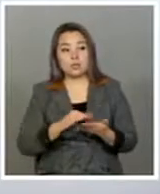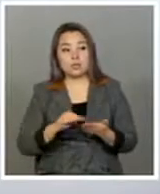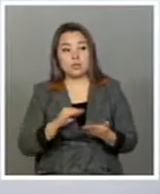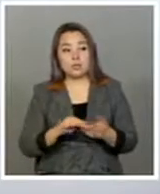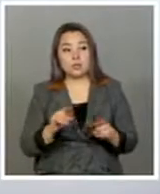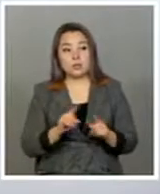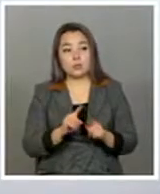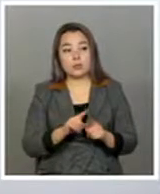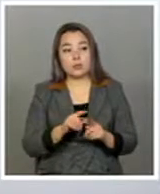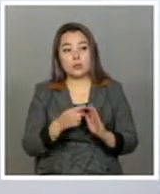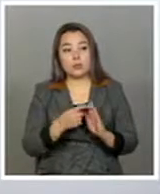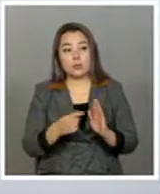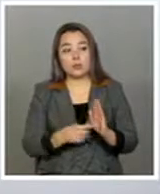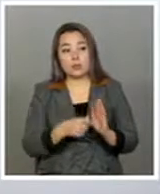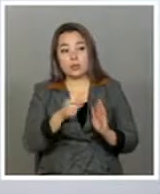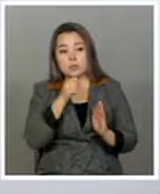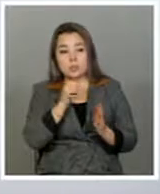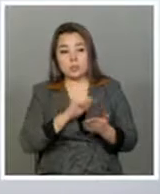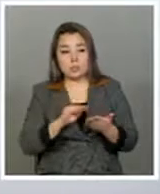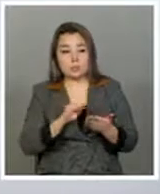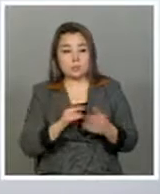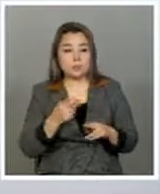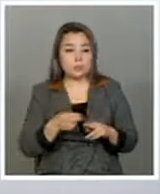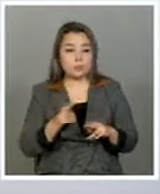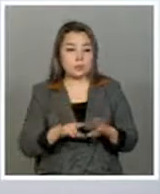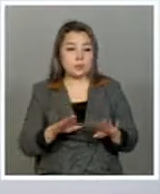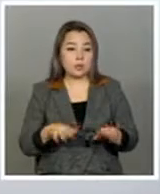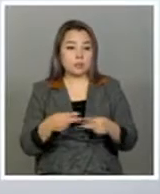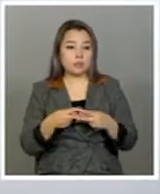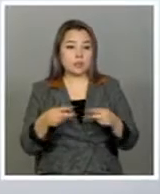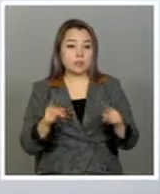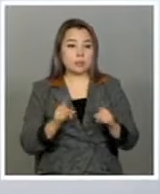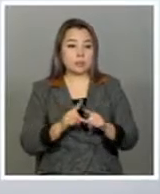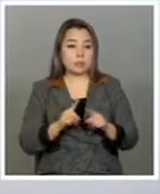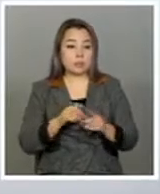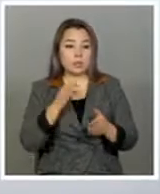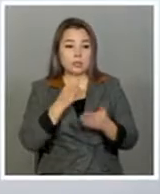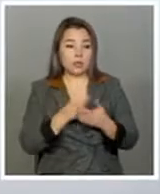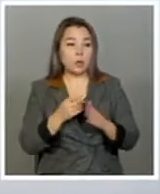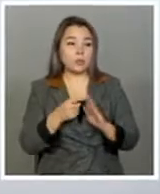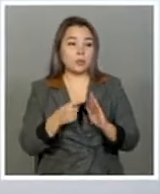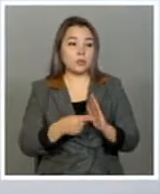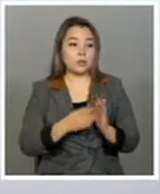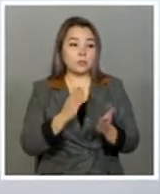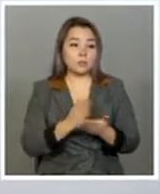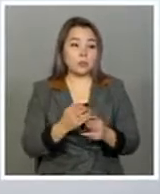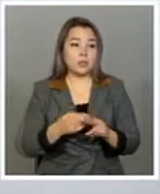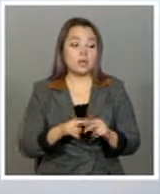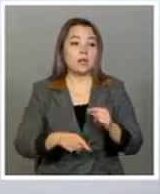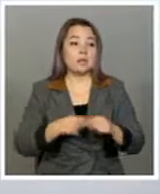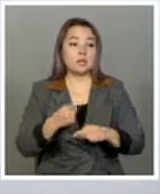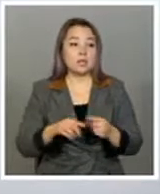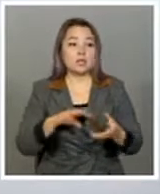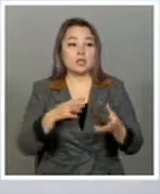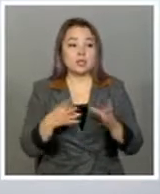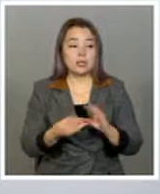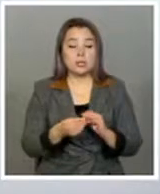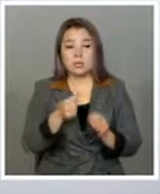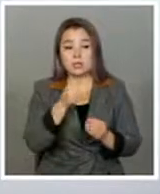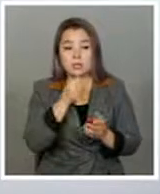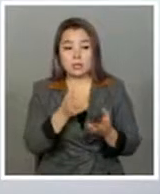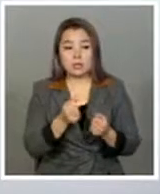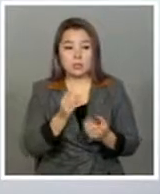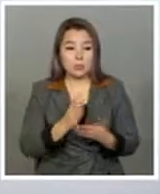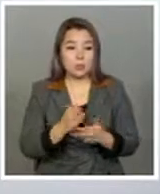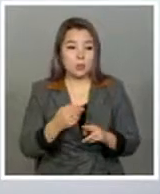қатарға бөлейік. Сонда бірінші қатардағы теңдеуді екінші қатардағы теңдеуге бөлгенде келесі нәтижені аламыз.